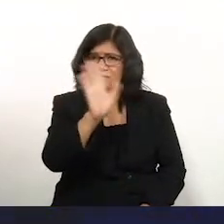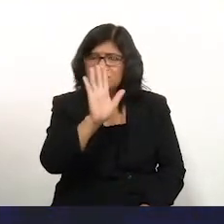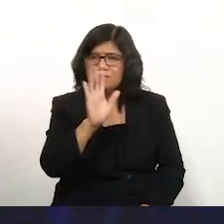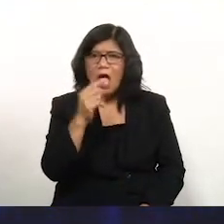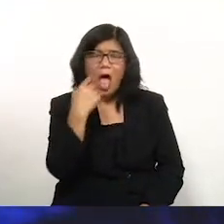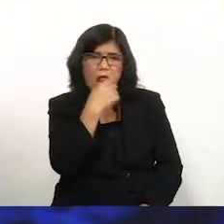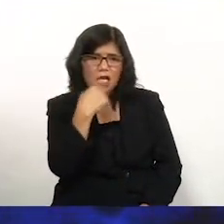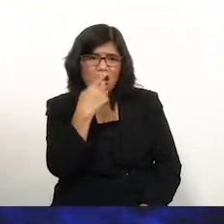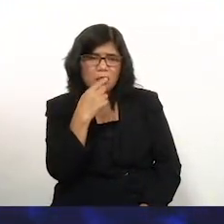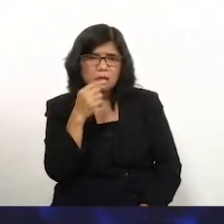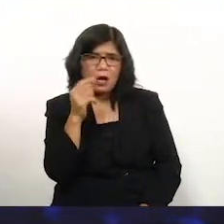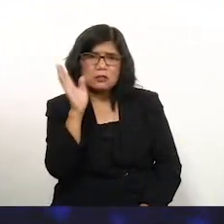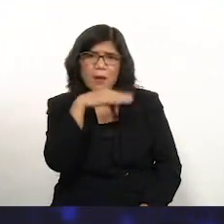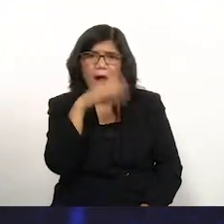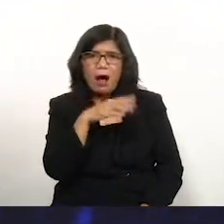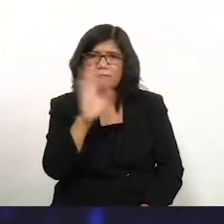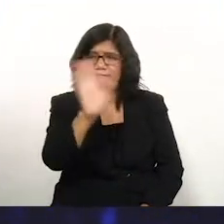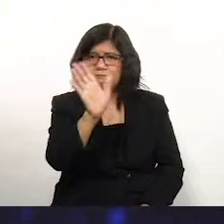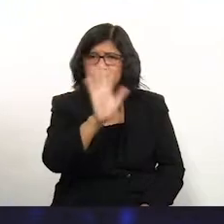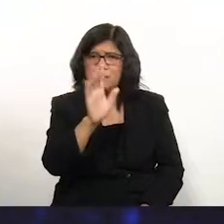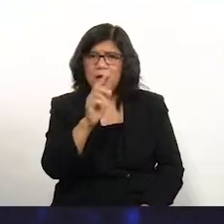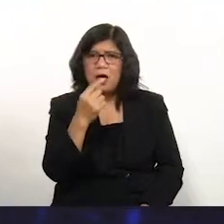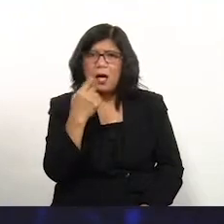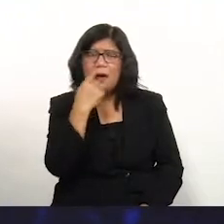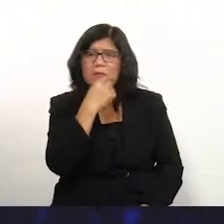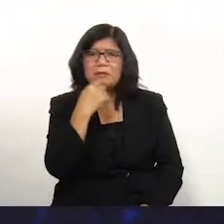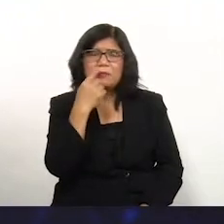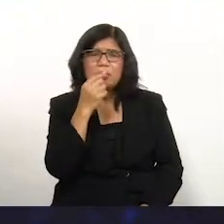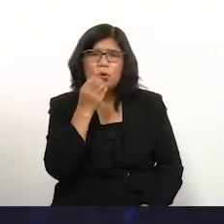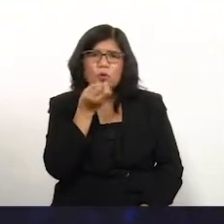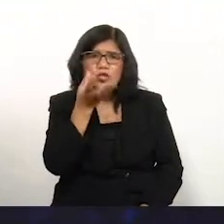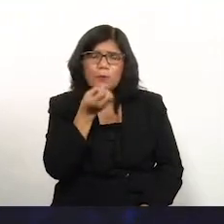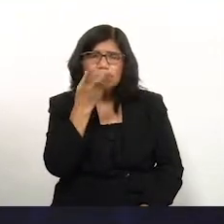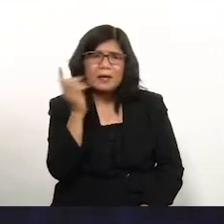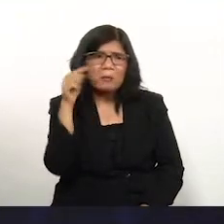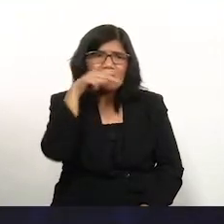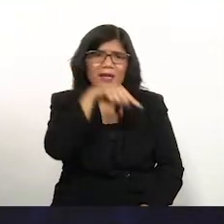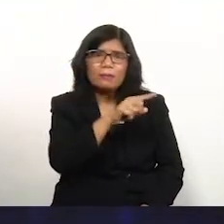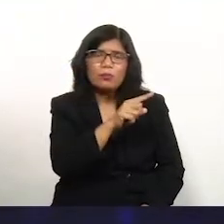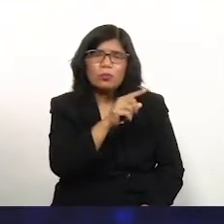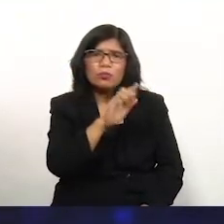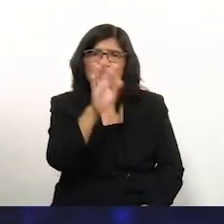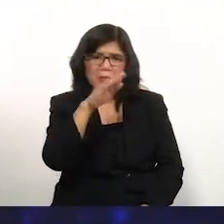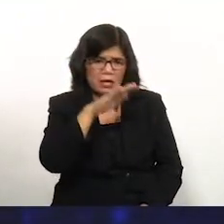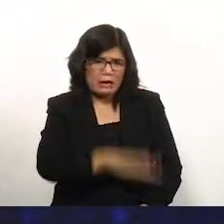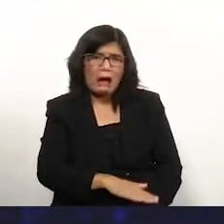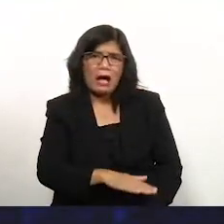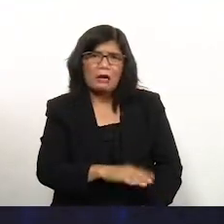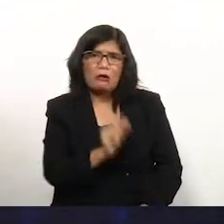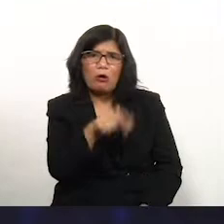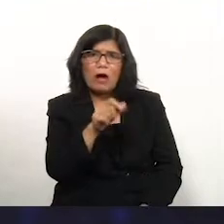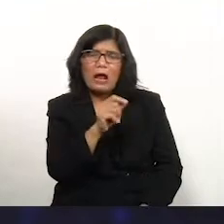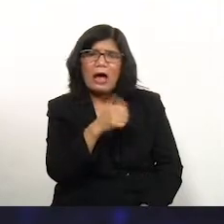Hai lidah kita enggak seenaknya di bibir kita dada ucapan-ucapan yang menipu Japan ucapannya merendahkan